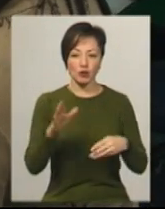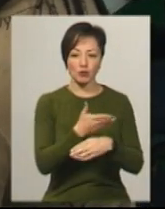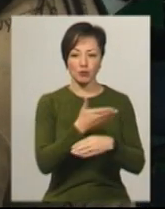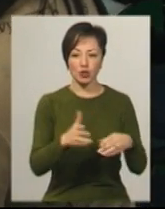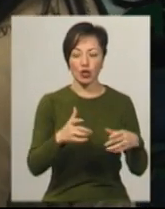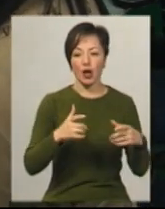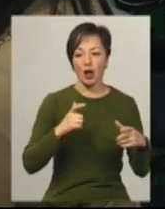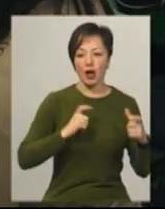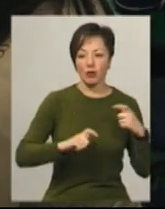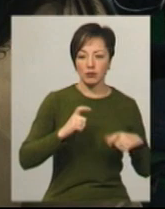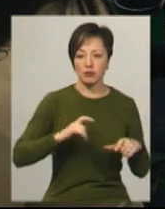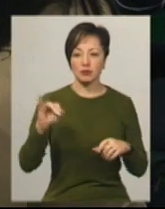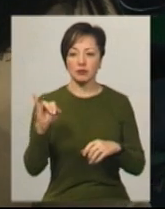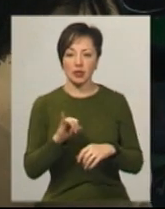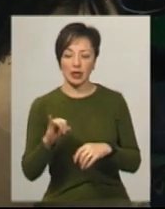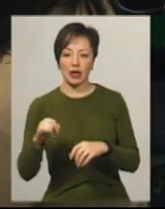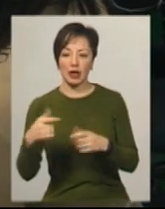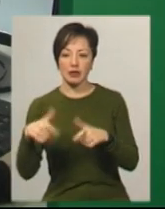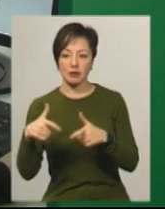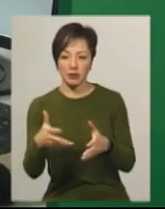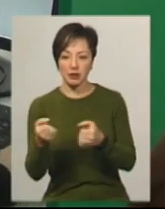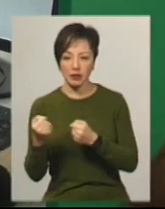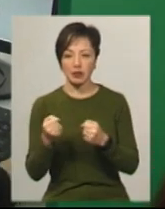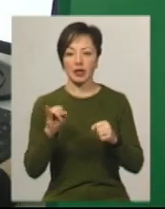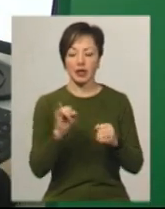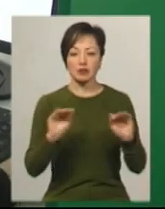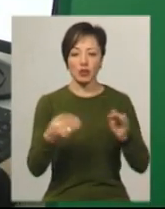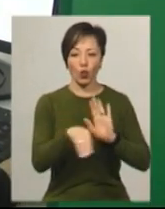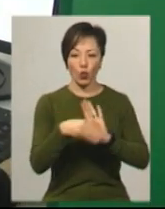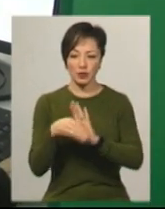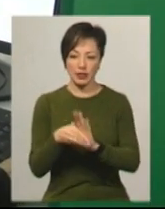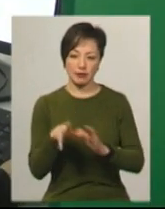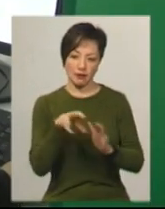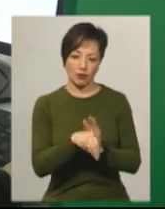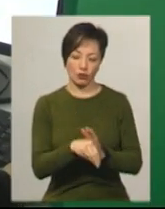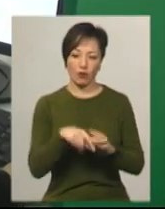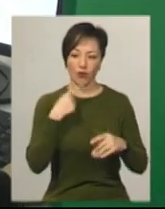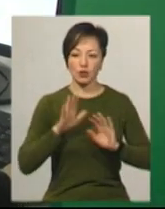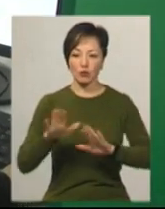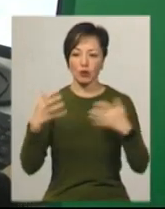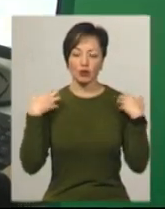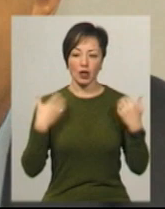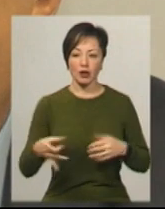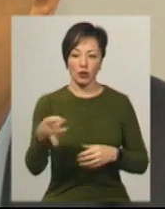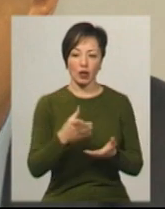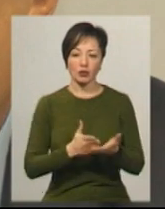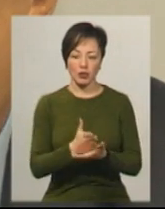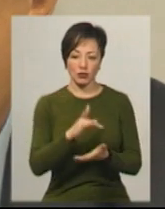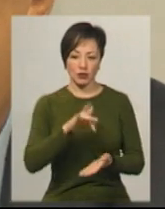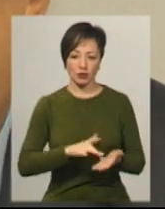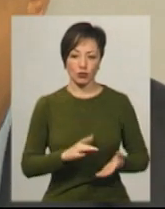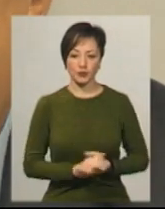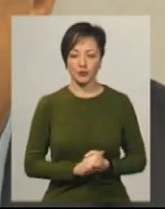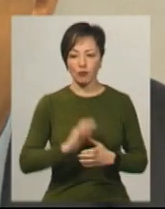абітурієнтами та екзаменаторами після здачі іспиту, та зменшилась корупційна складова, говорить заступник начальника регіонального сервісного центру